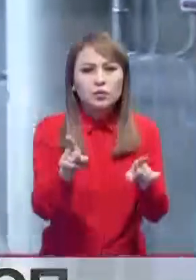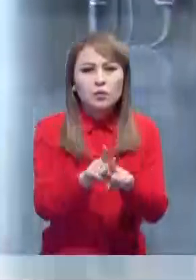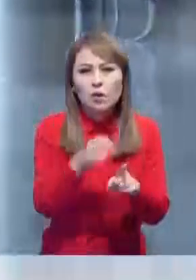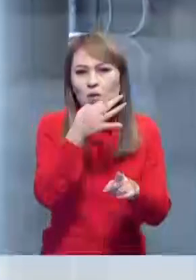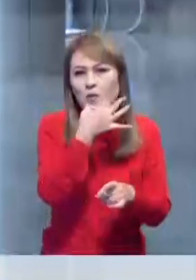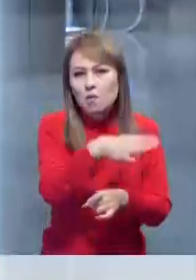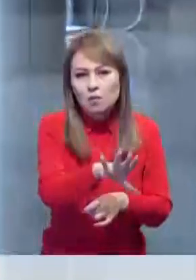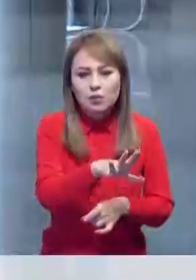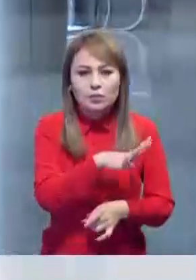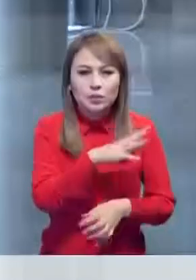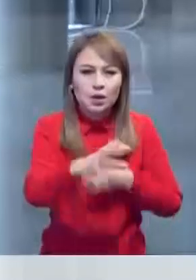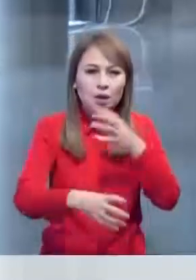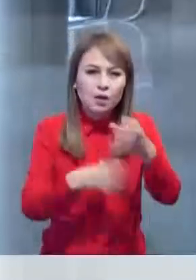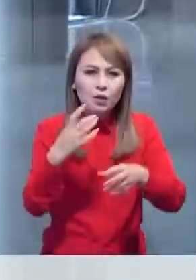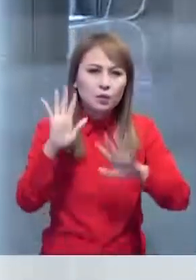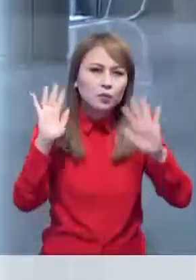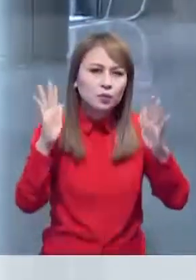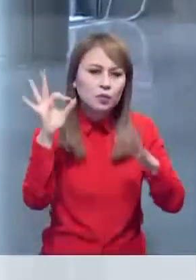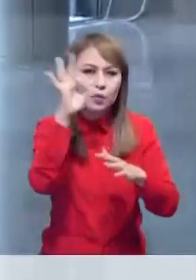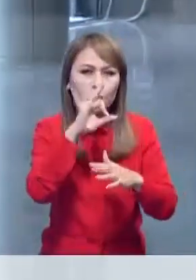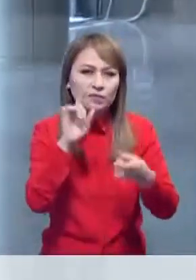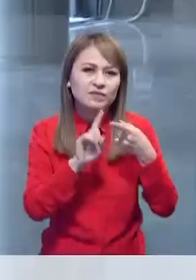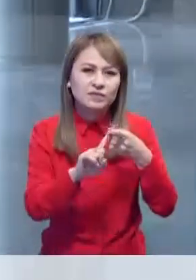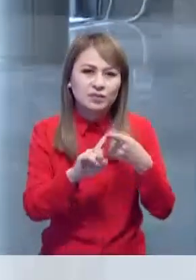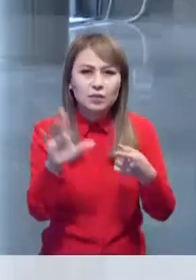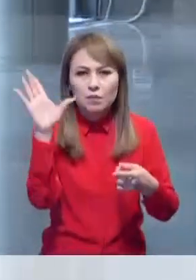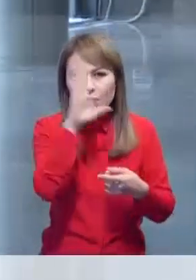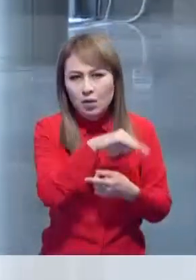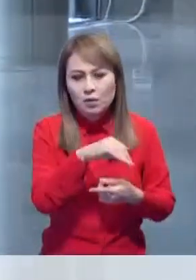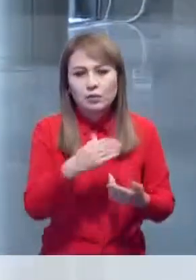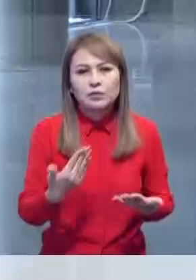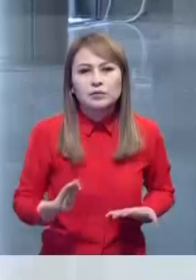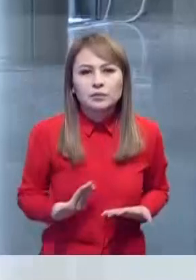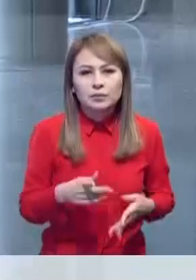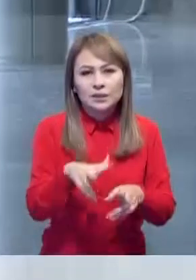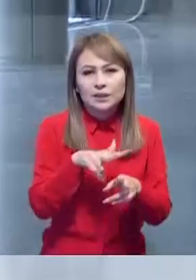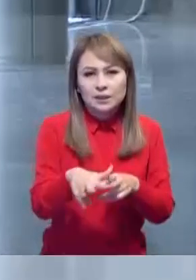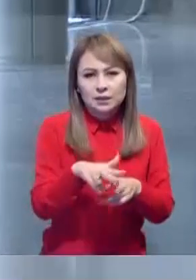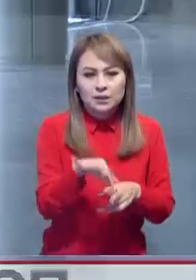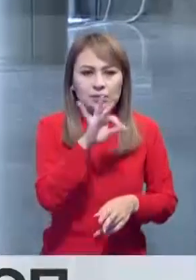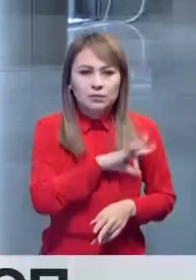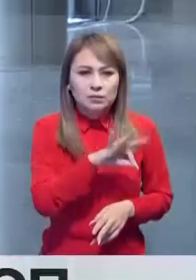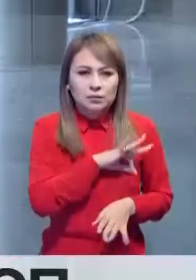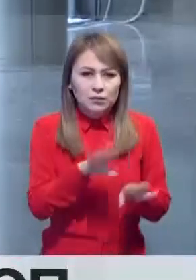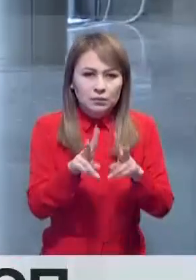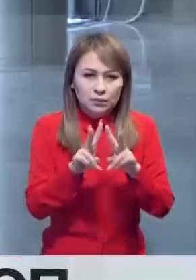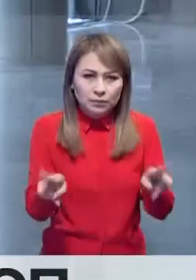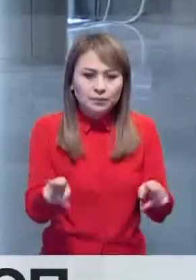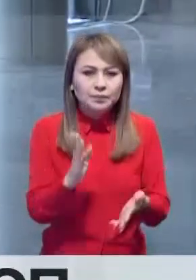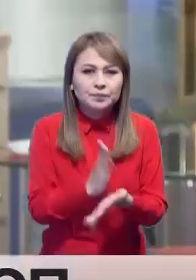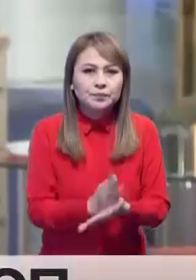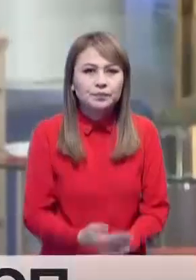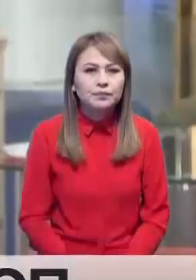келген жерде бізді әлемнің кез келген нүктесімен байланыстыра алады. Алайда оның зияны мен пайдасы қатар жүретіні жасырын